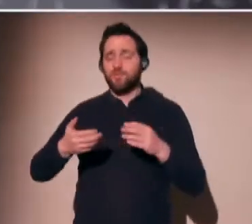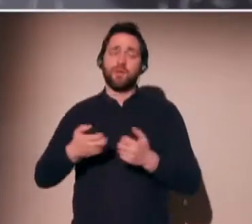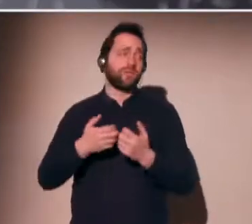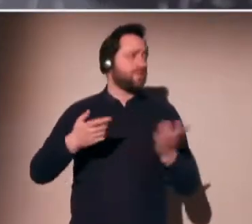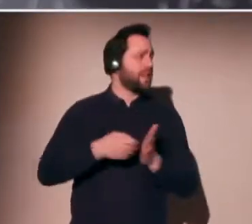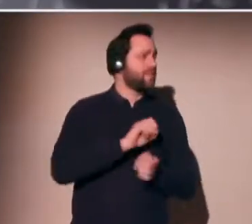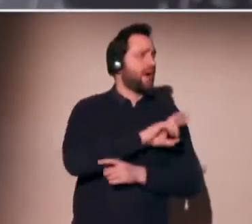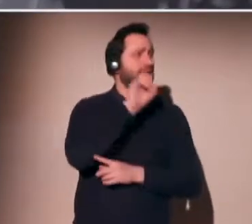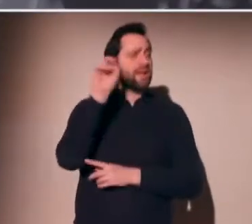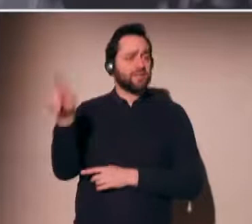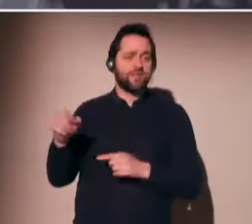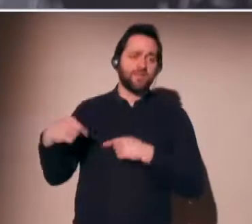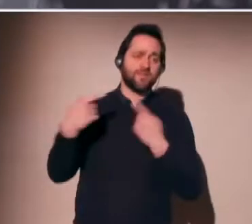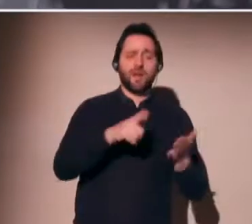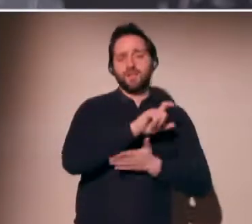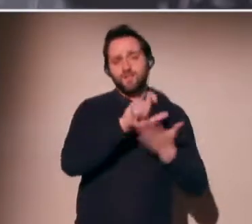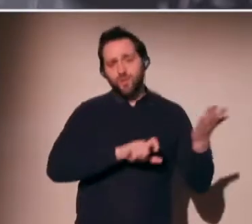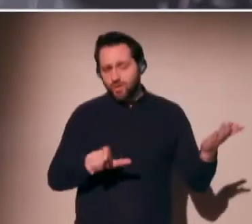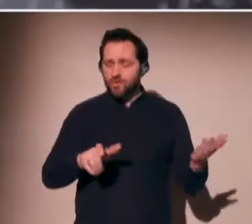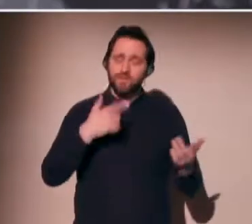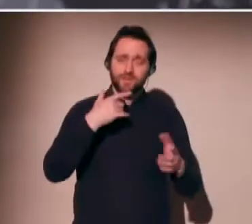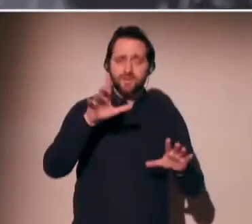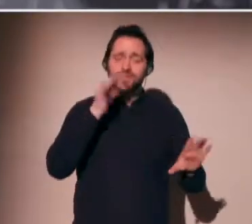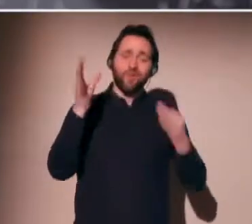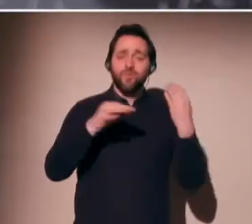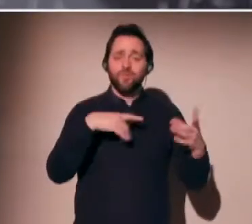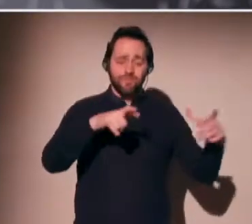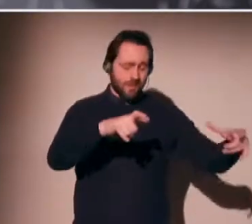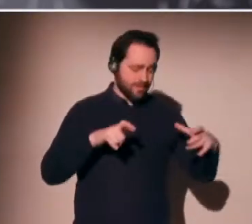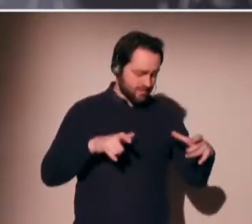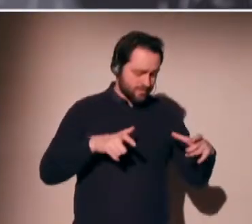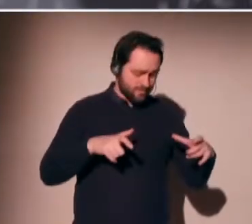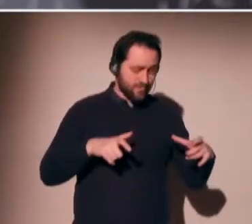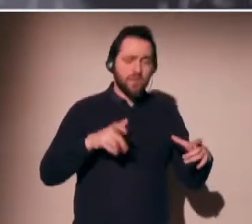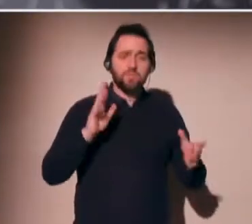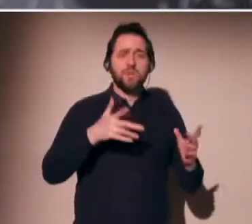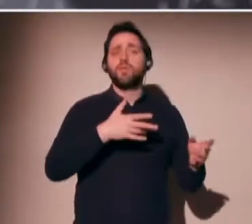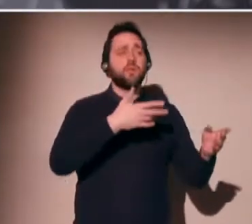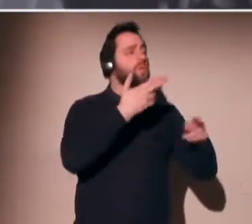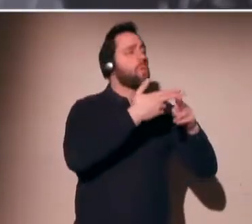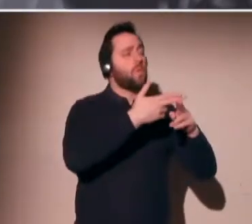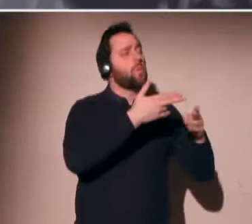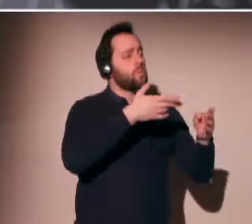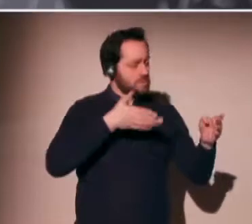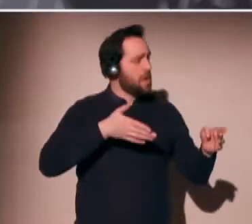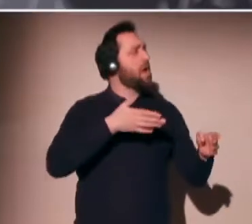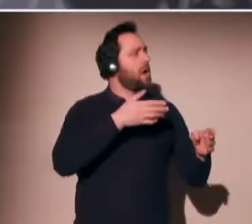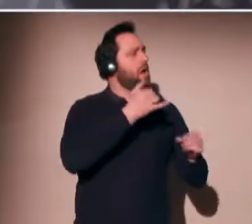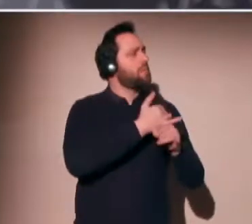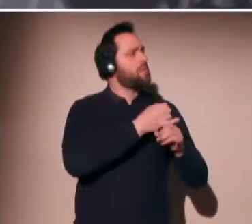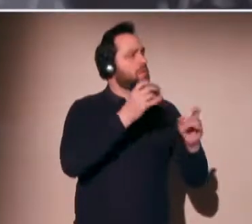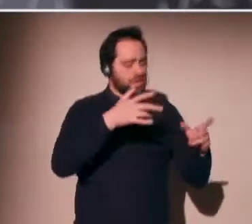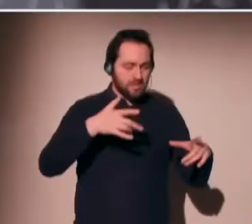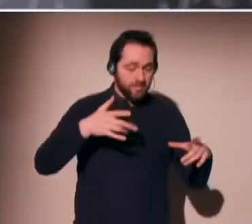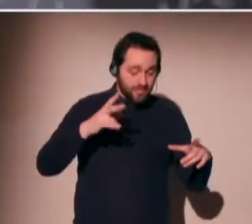nouveaux plats, peut-être qu'on va vous dire comment ça s'appelle, mais vous, finalement, c'est un concept nouveau pour vous que vous apprenez sans avoir